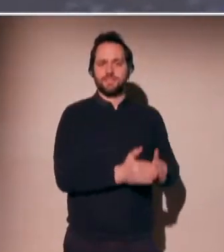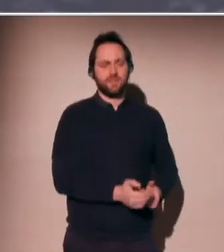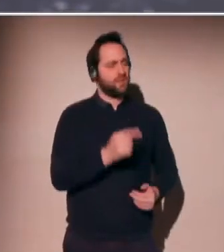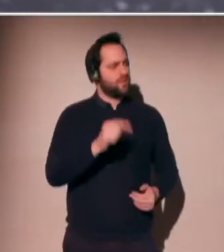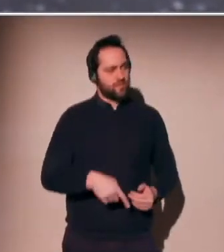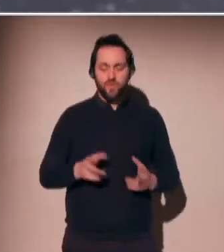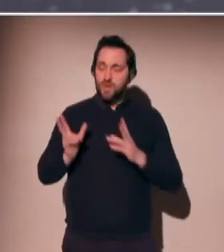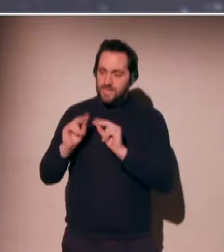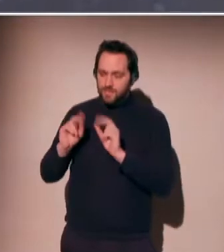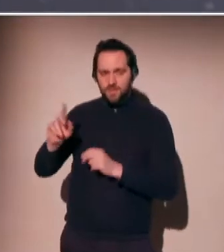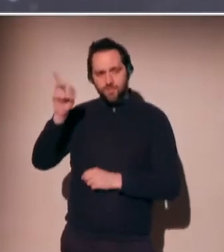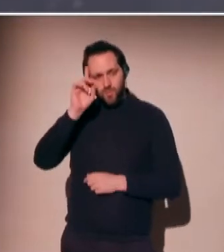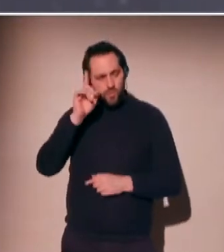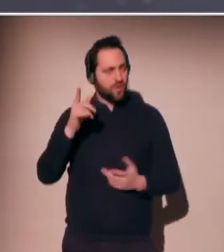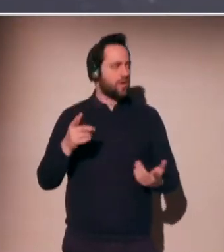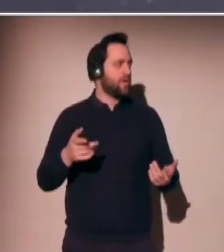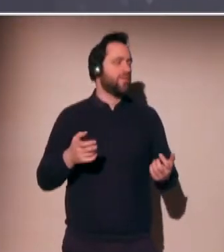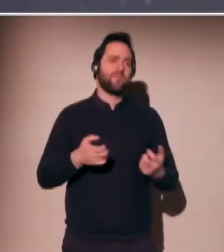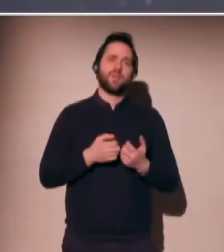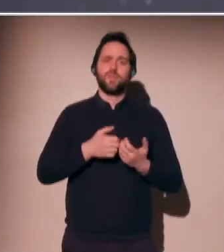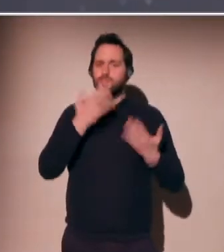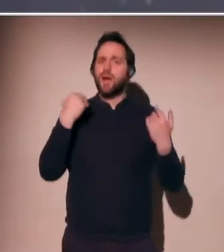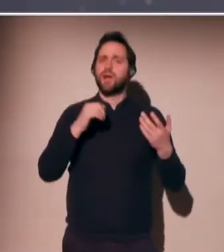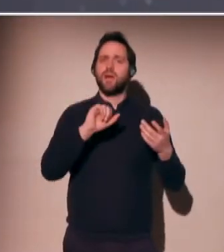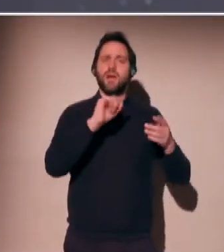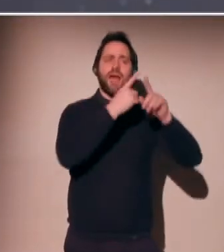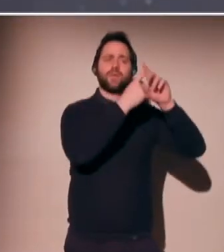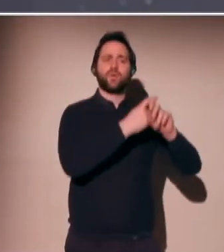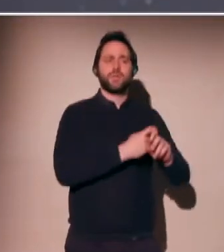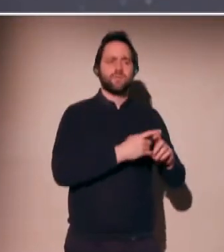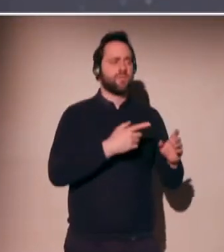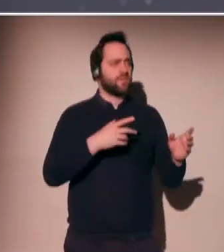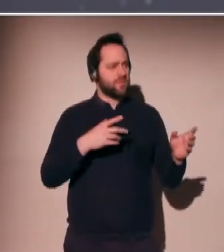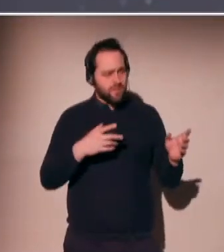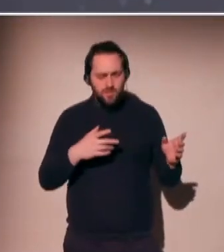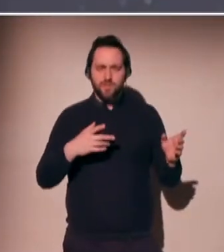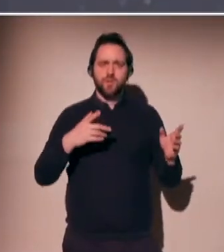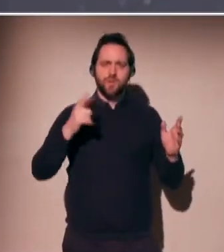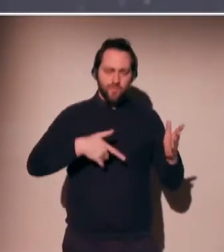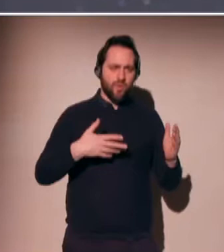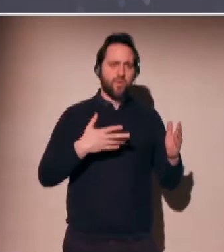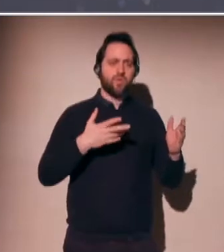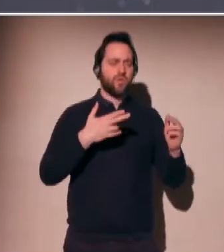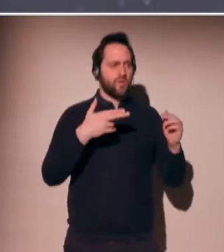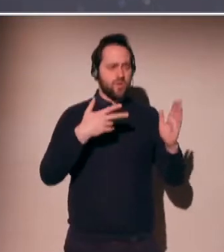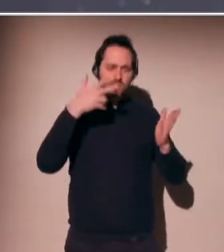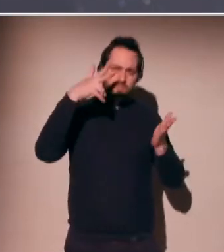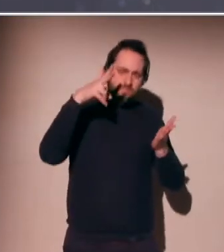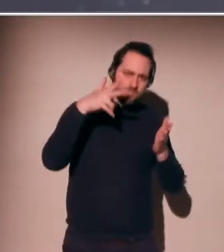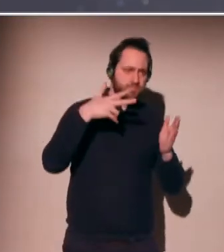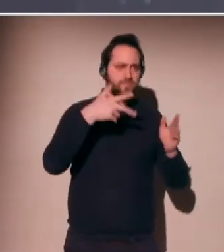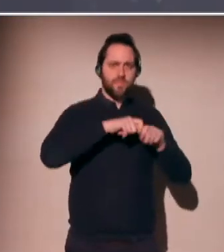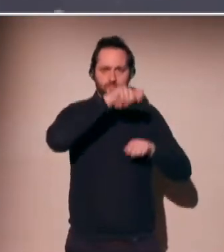le crédit ou une note à un test qui nous empêche d'avoir accès à un emploi ou de souscrire une assurance. Si c'est quelque chose qui nous